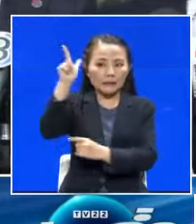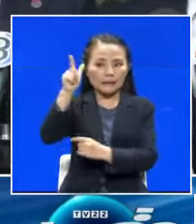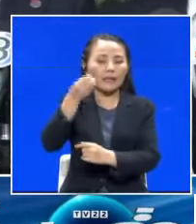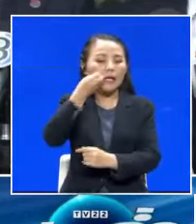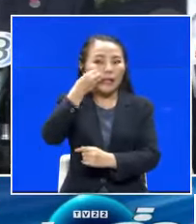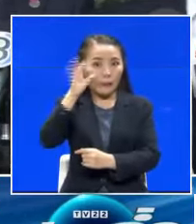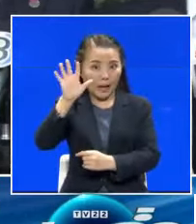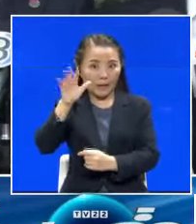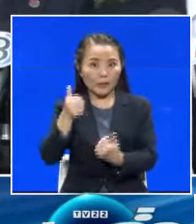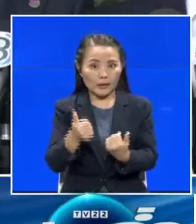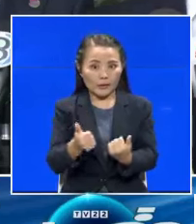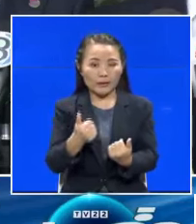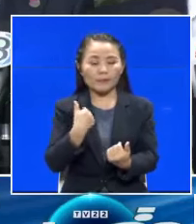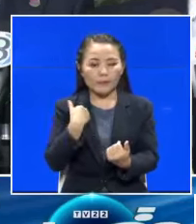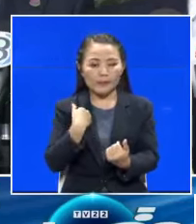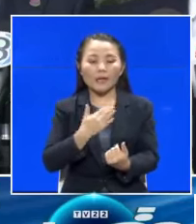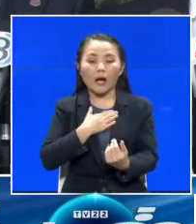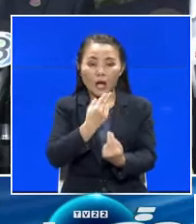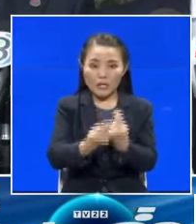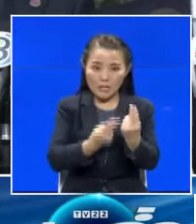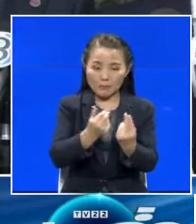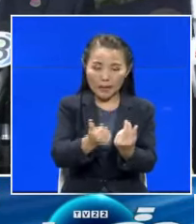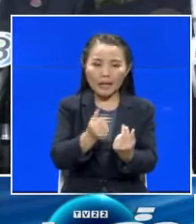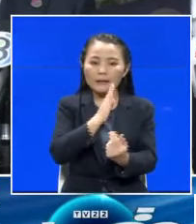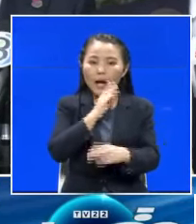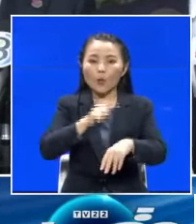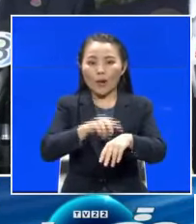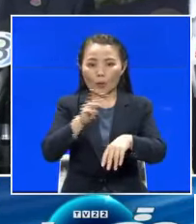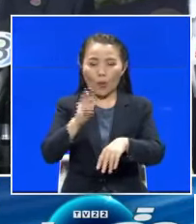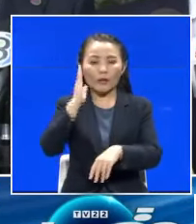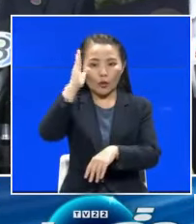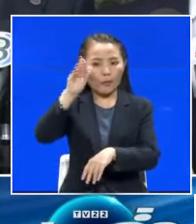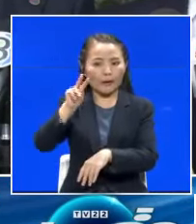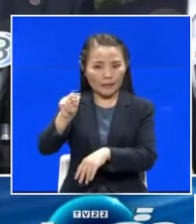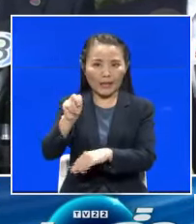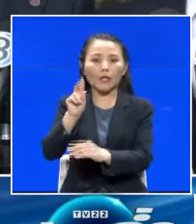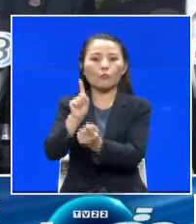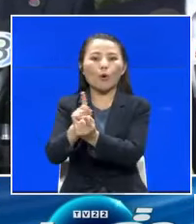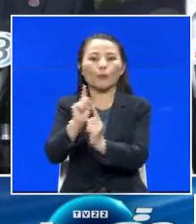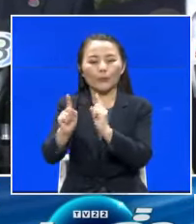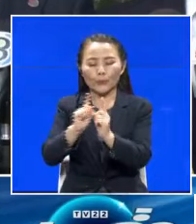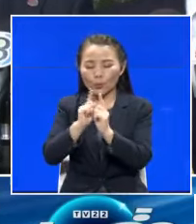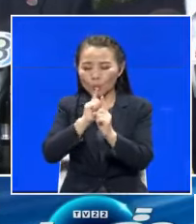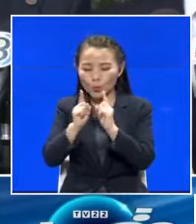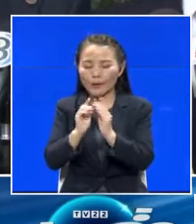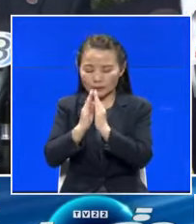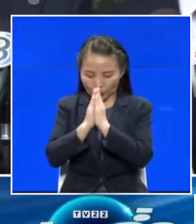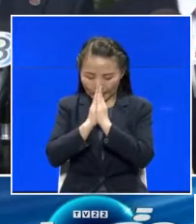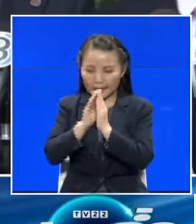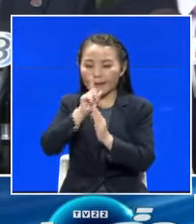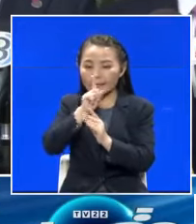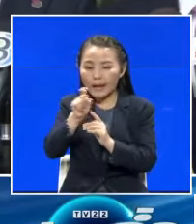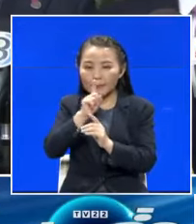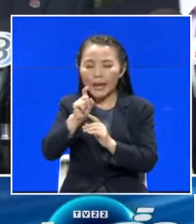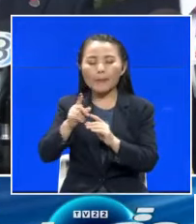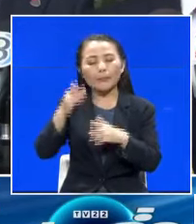าลกลับสู่บ้านสามารถเข้าเยี่ยมได้ก็คงจะหาเวลาและก็ขอนัดเข้าไปเพื่อเยี่ยมไปสวัสดีแล้วก็ถามไถ่อาการ